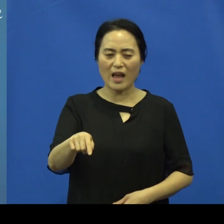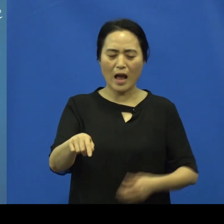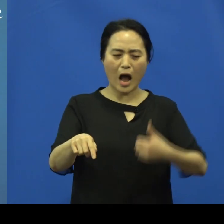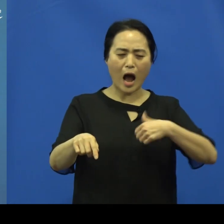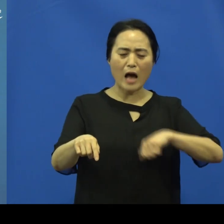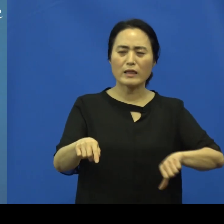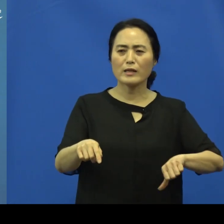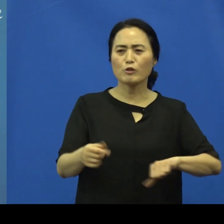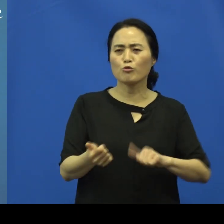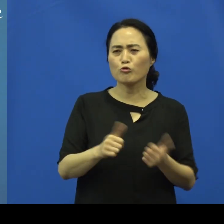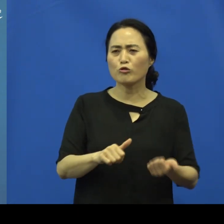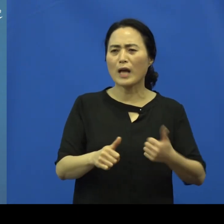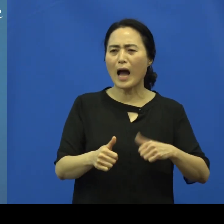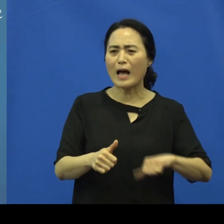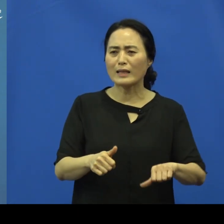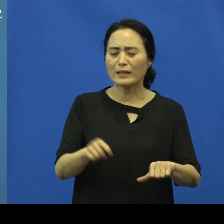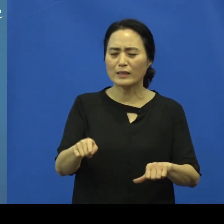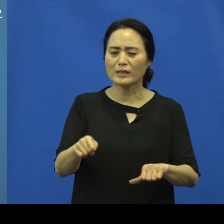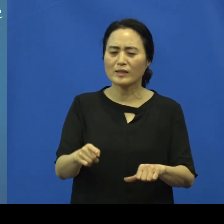거예요.